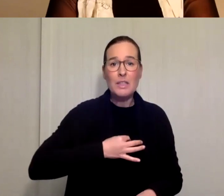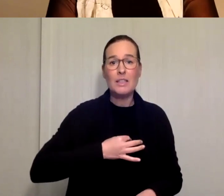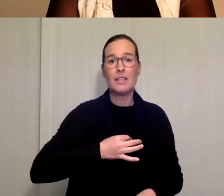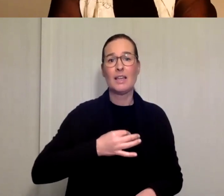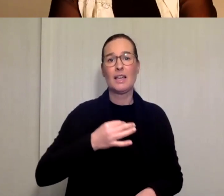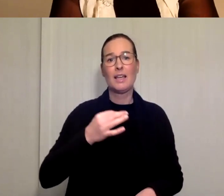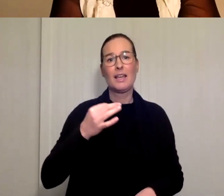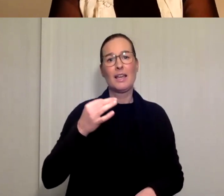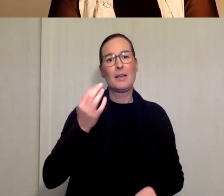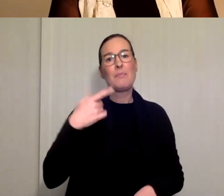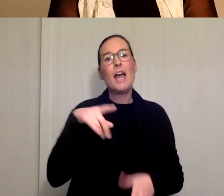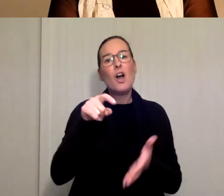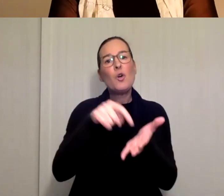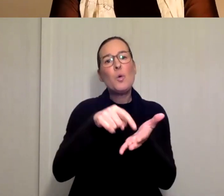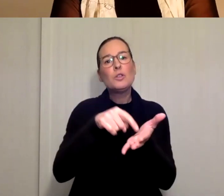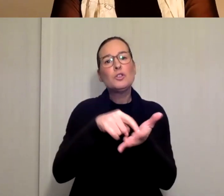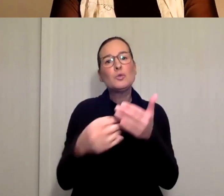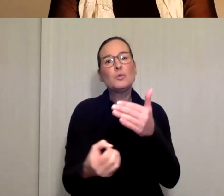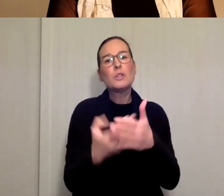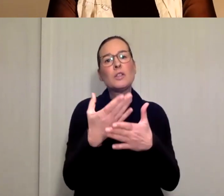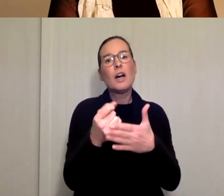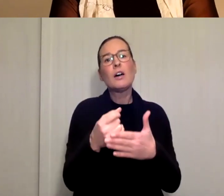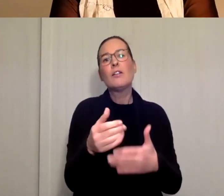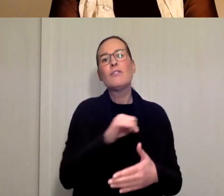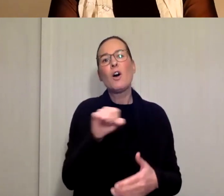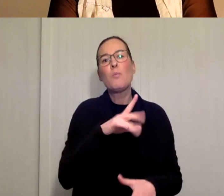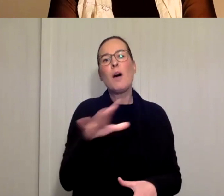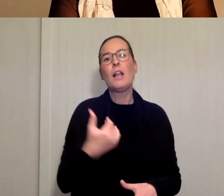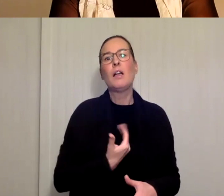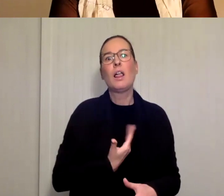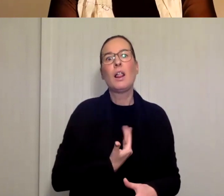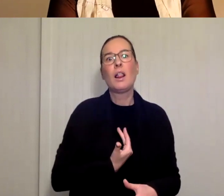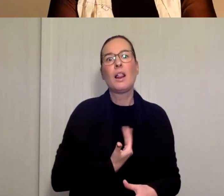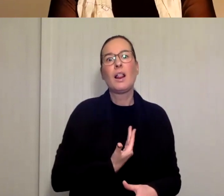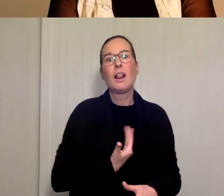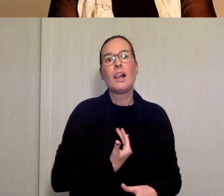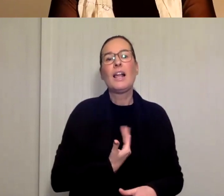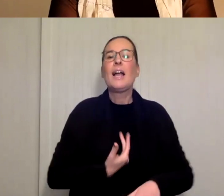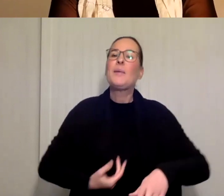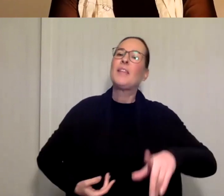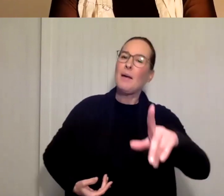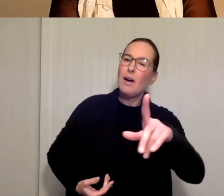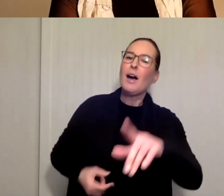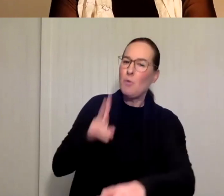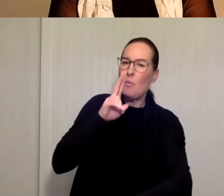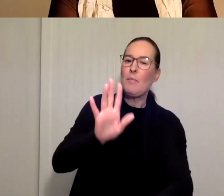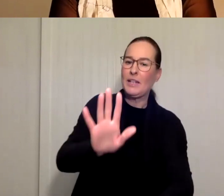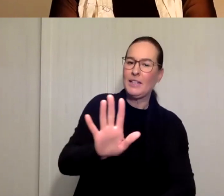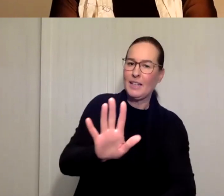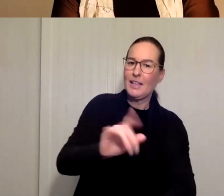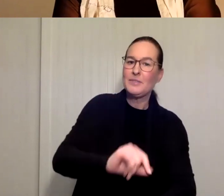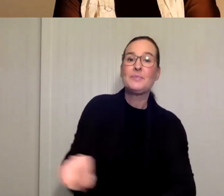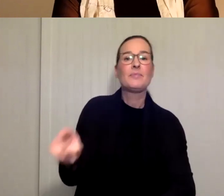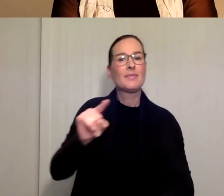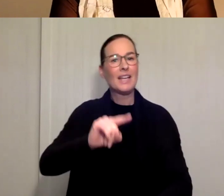ich frage mich viel stärker nach den Grundursachen der Verunsicherung, die momentan entsteht. Ich gehe aber einen Schritt zurück, weil ich... Die hat relativ wenig mit